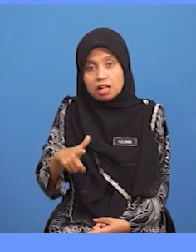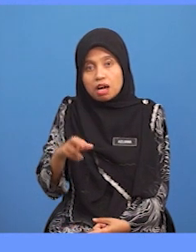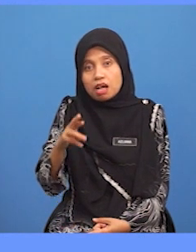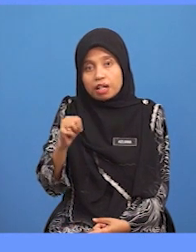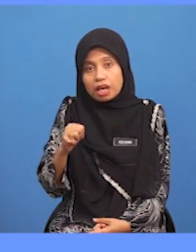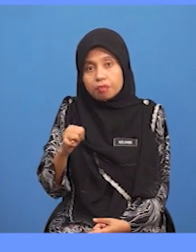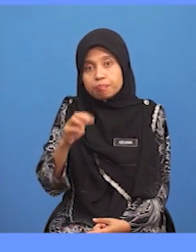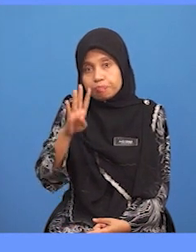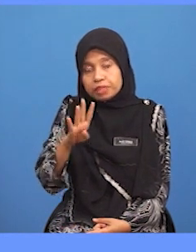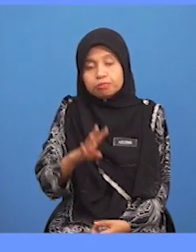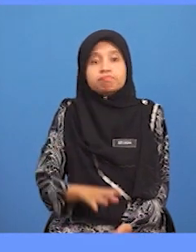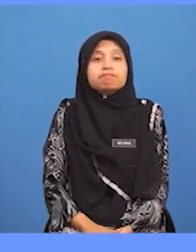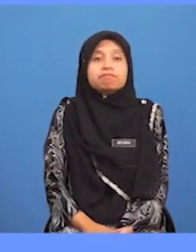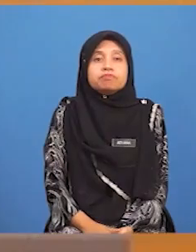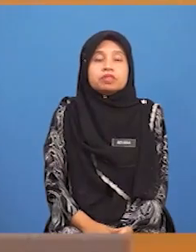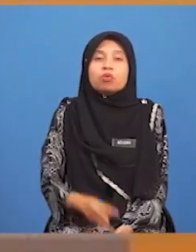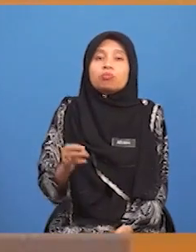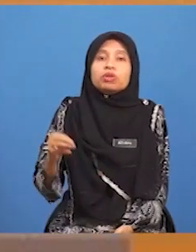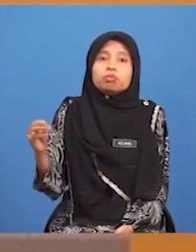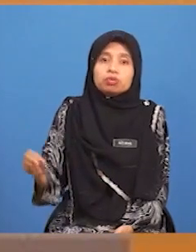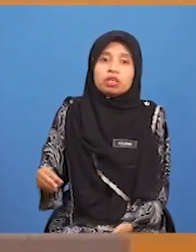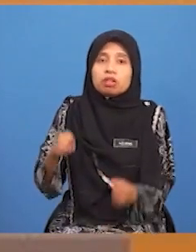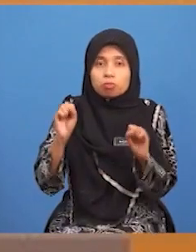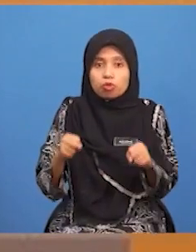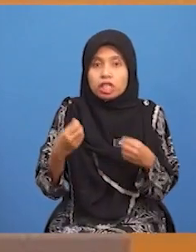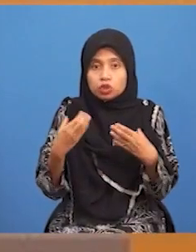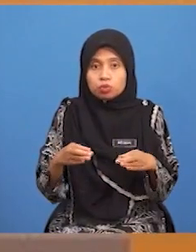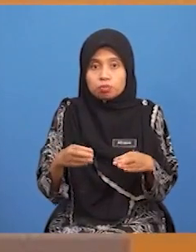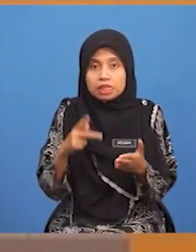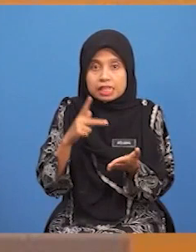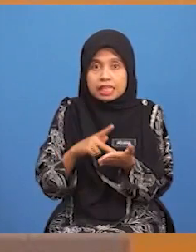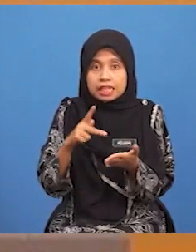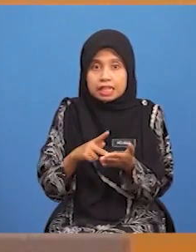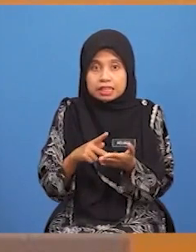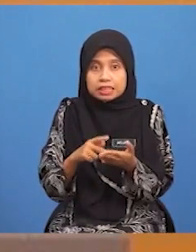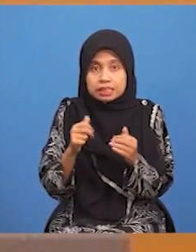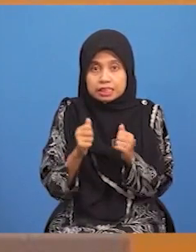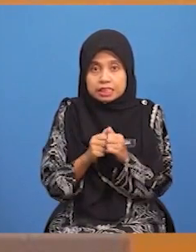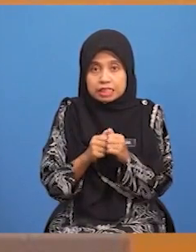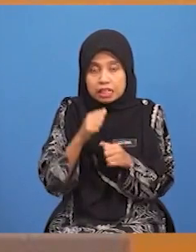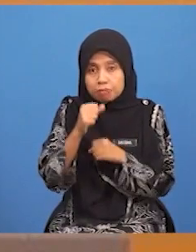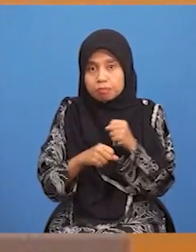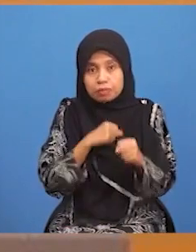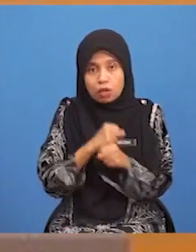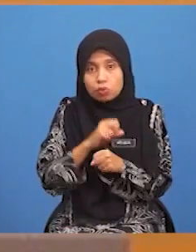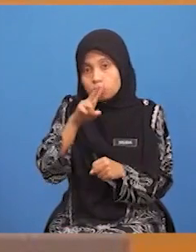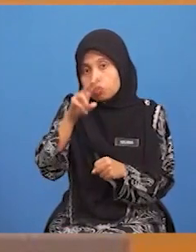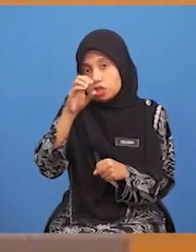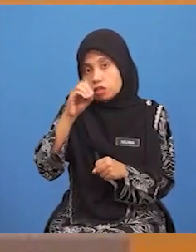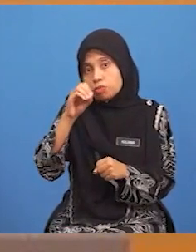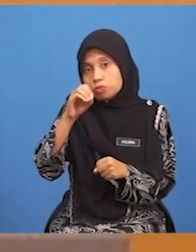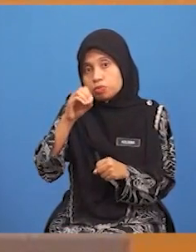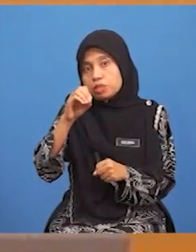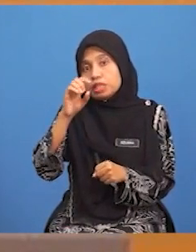ialah RM4. Murid-murid boleh cuba buat pengiraan menggunakan maklumat tahun